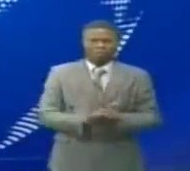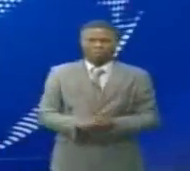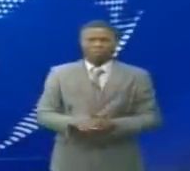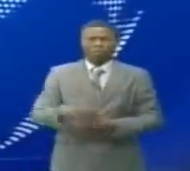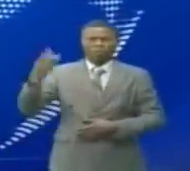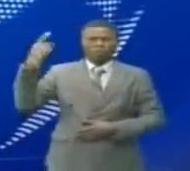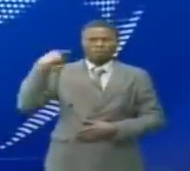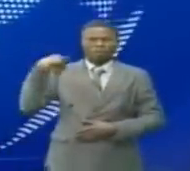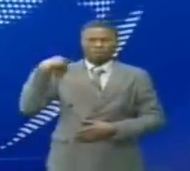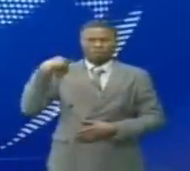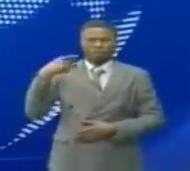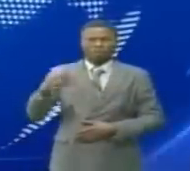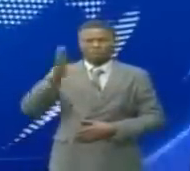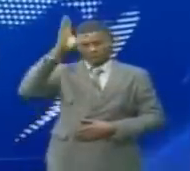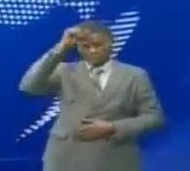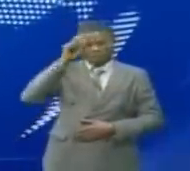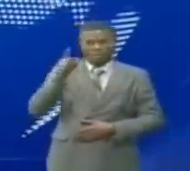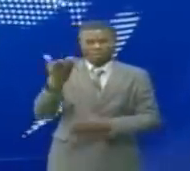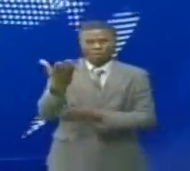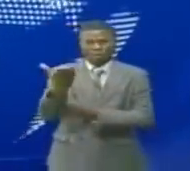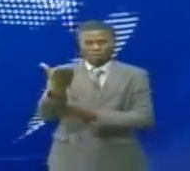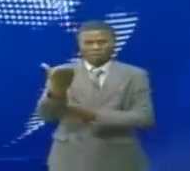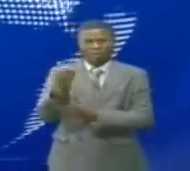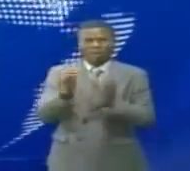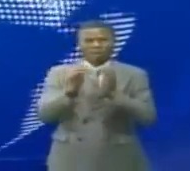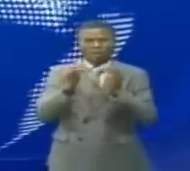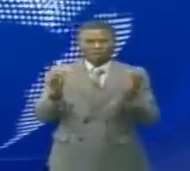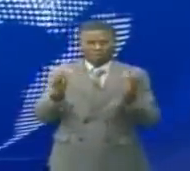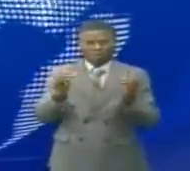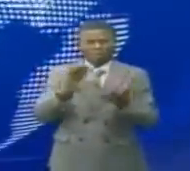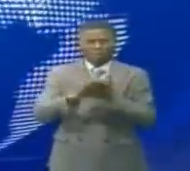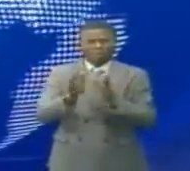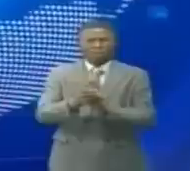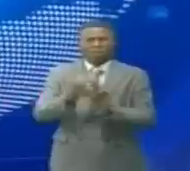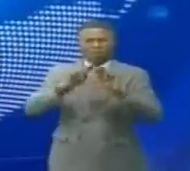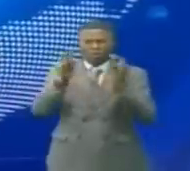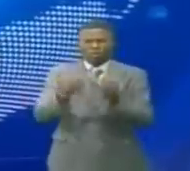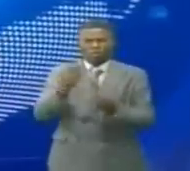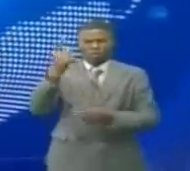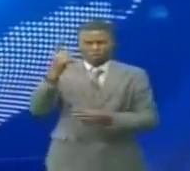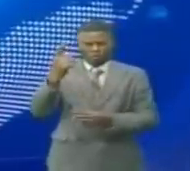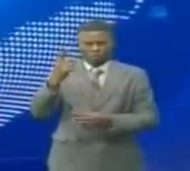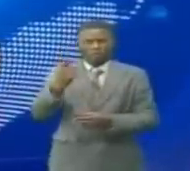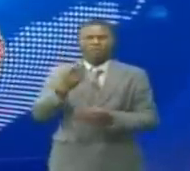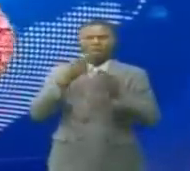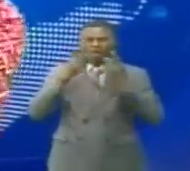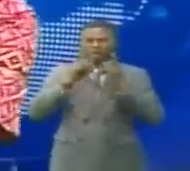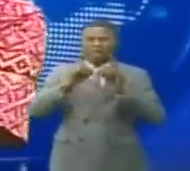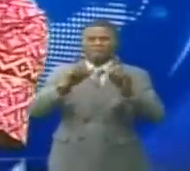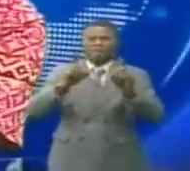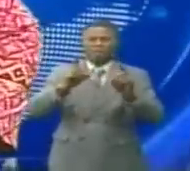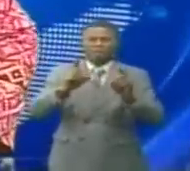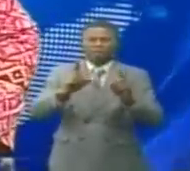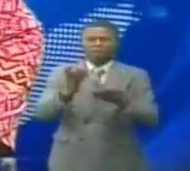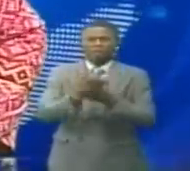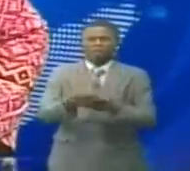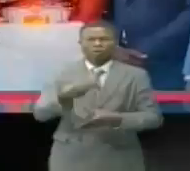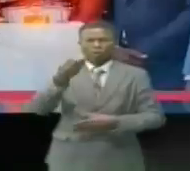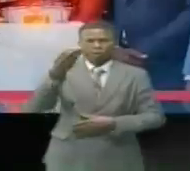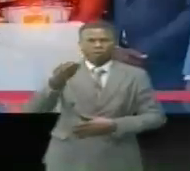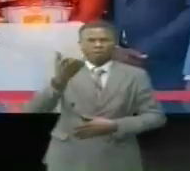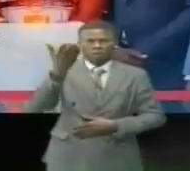Table de l'espace Grand Bandundu appelle à la paix, à l'unité, à la cohésion nationale, ils l'ont dit au cours d'une déclaration. On